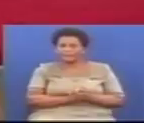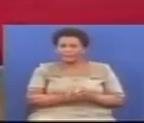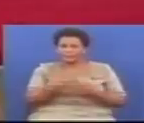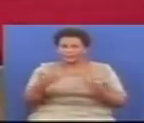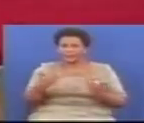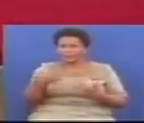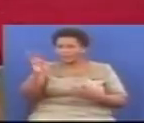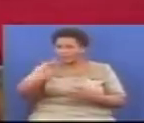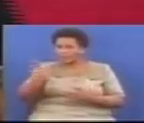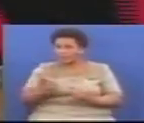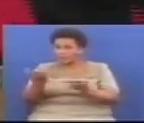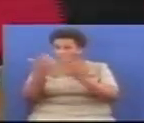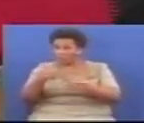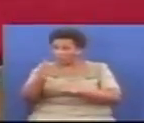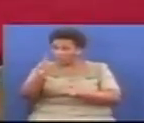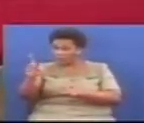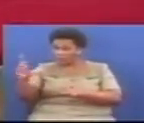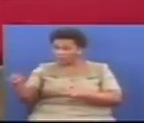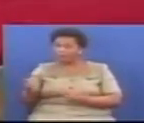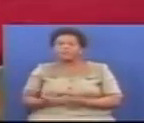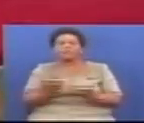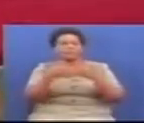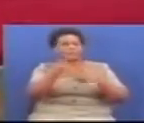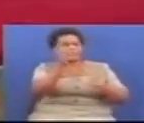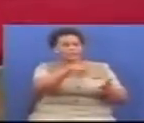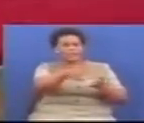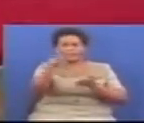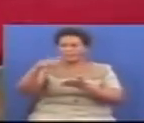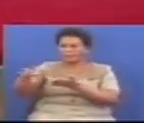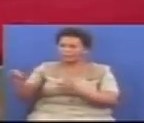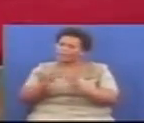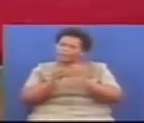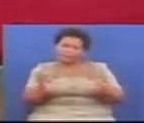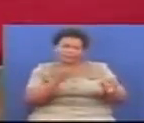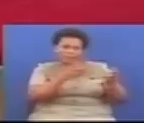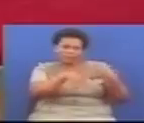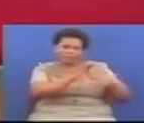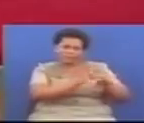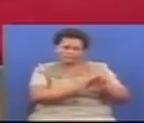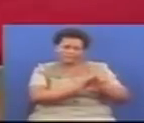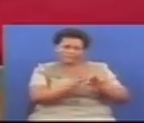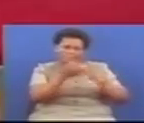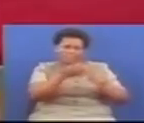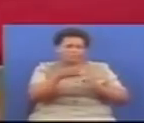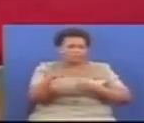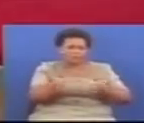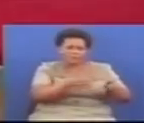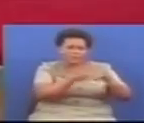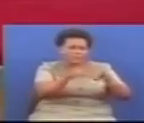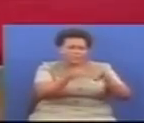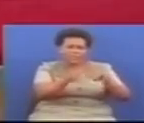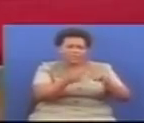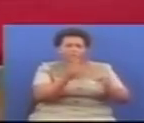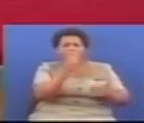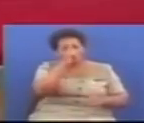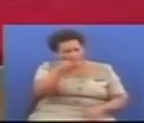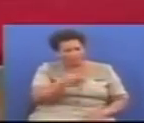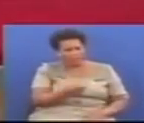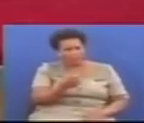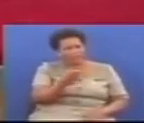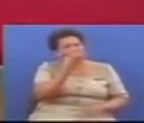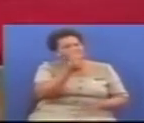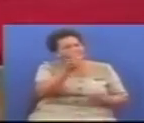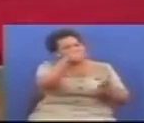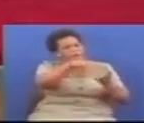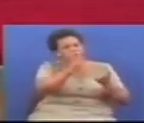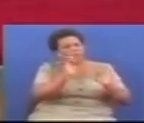italipa posho kulingana na uwezo ule. Na wenye viti wa mitaa waendelee kutuvumilia uwezo kiruhusu, hatuna hatujakata kulipa, ila uwezo kuruhusu watalipwa. Kwa hali